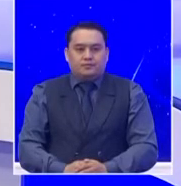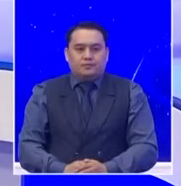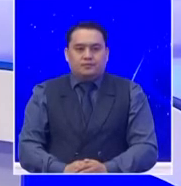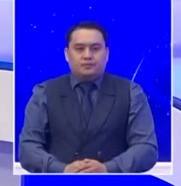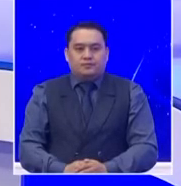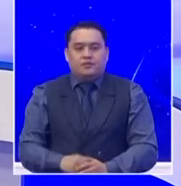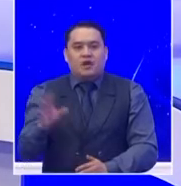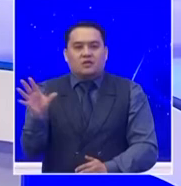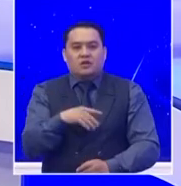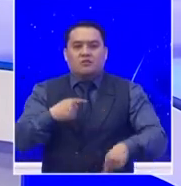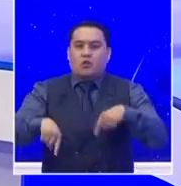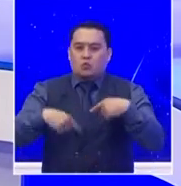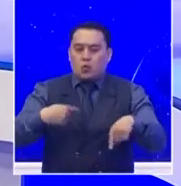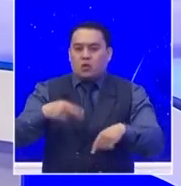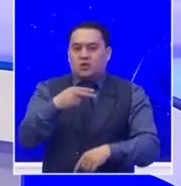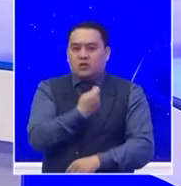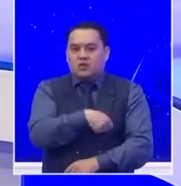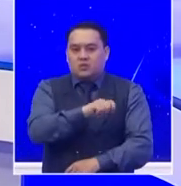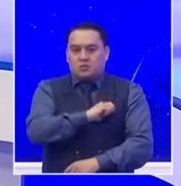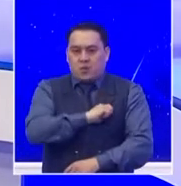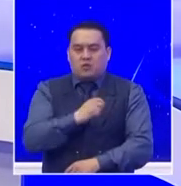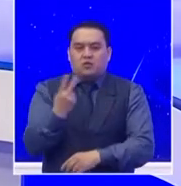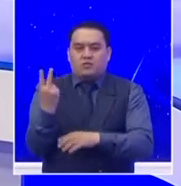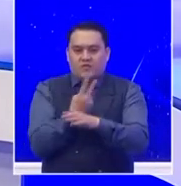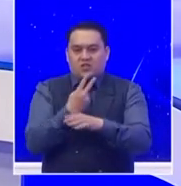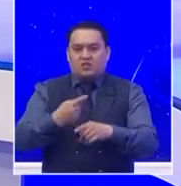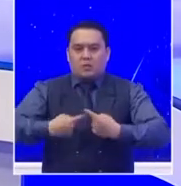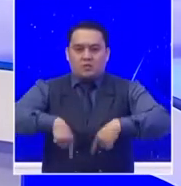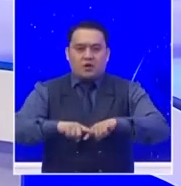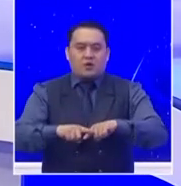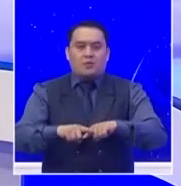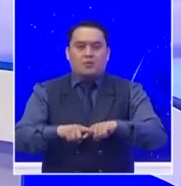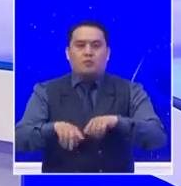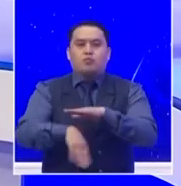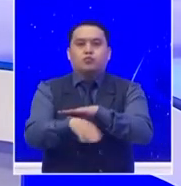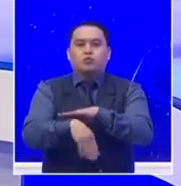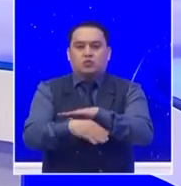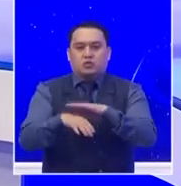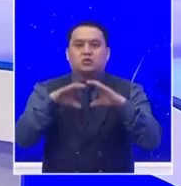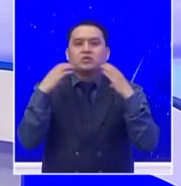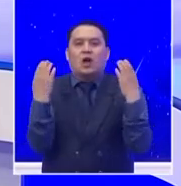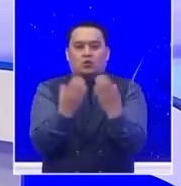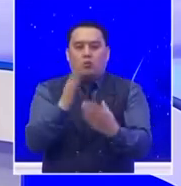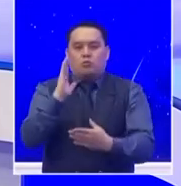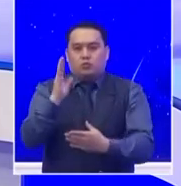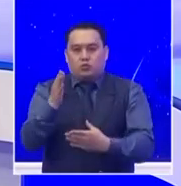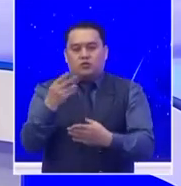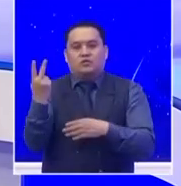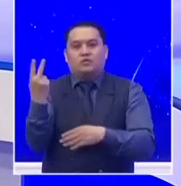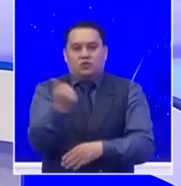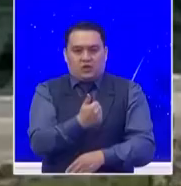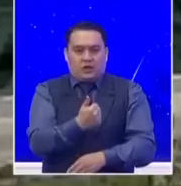Все матчи футбольного чемпионата Испании в двух высших дивизионах будут проходить при пустых трибунах, по меньшей мере в течение 2